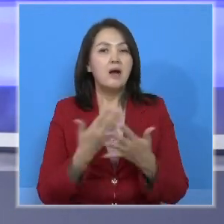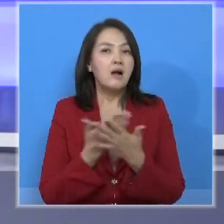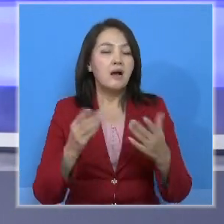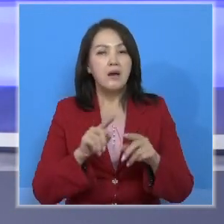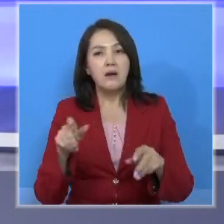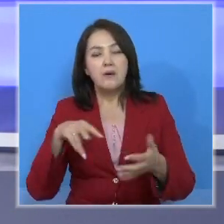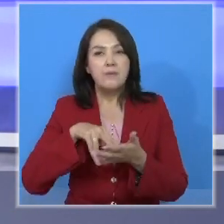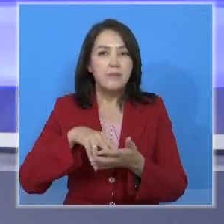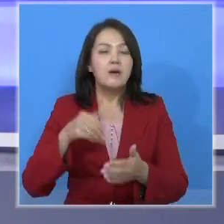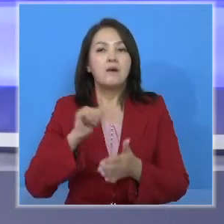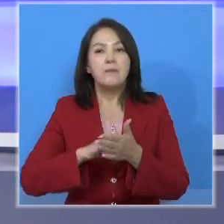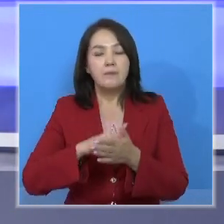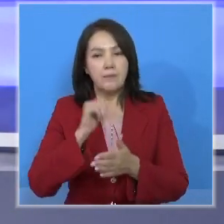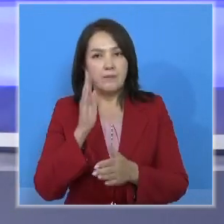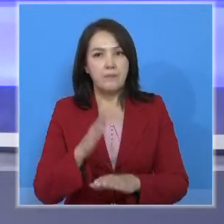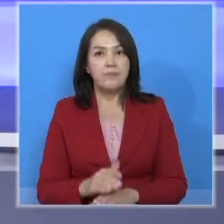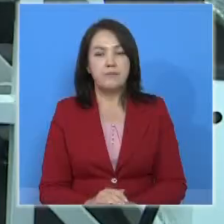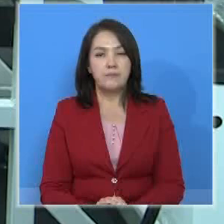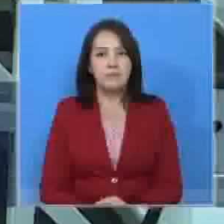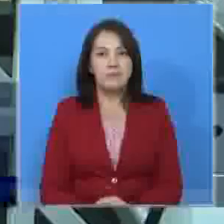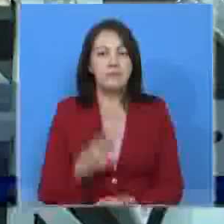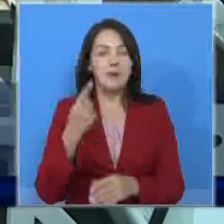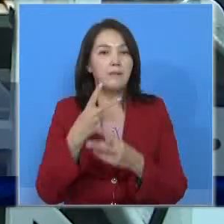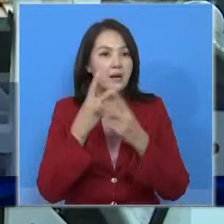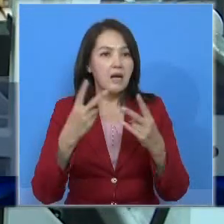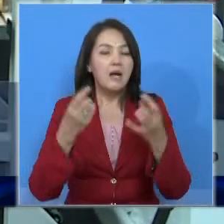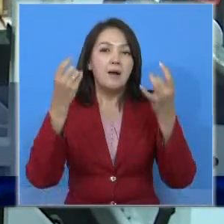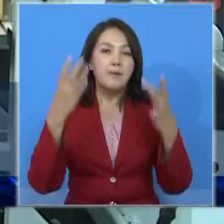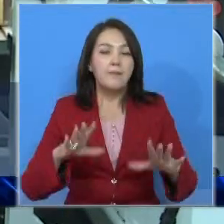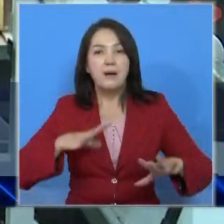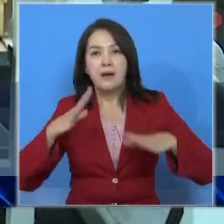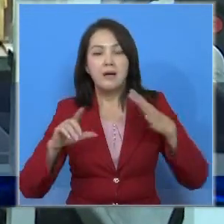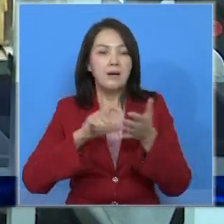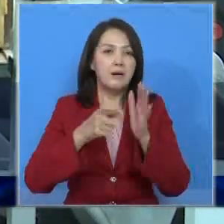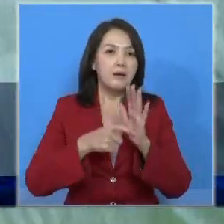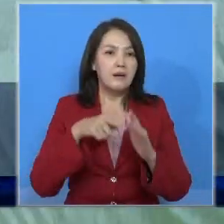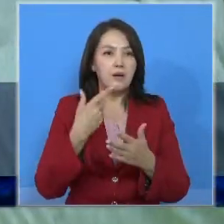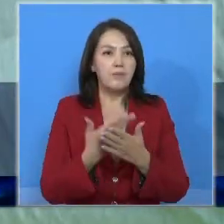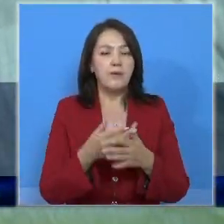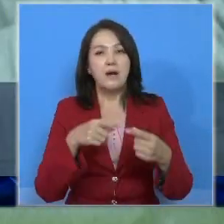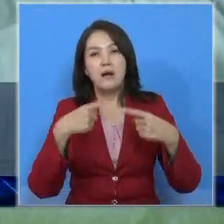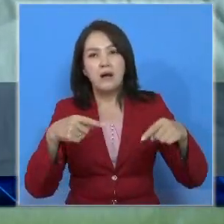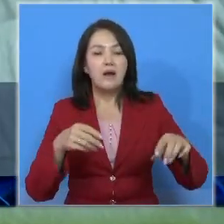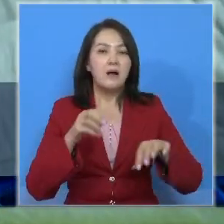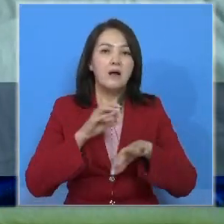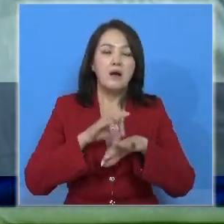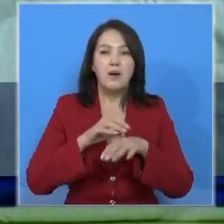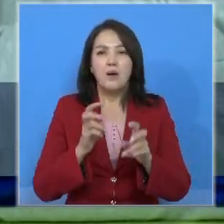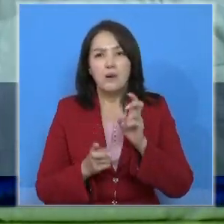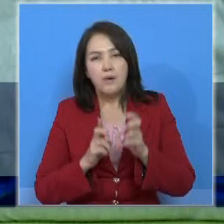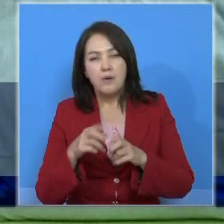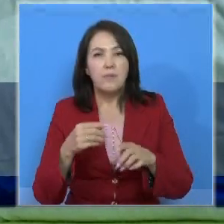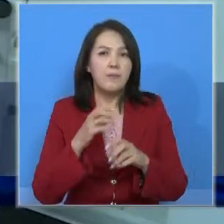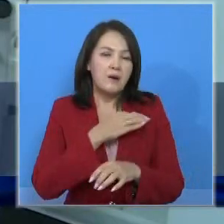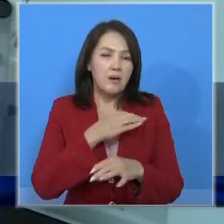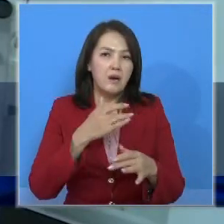жанның аяққа тұруына сеп болып жүр. Bir qaraganda qarapayım jattığu zal dersiz, biraq munda türlü ağır otadan keyin nemese